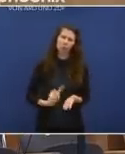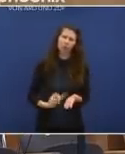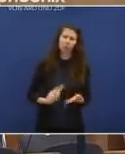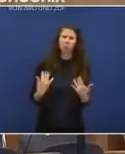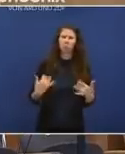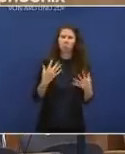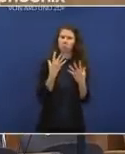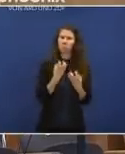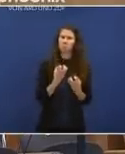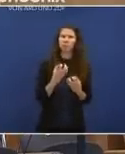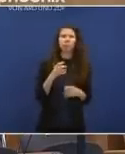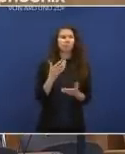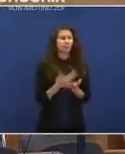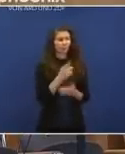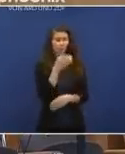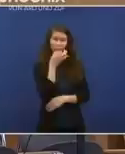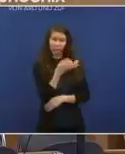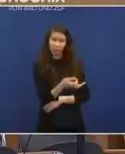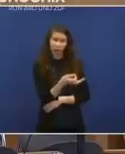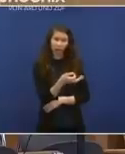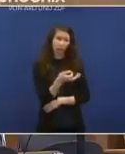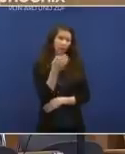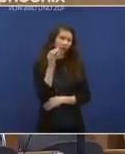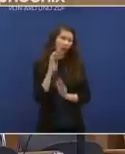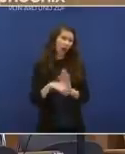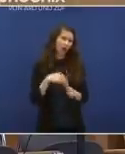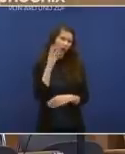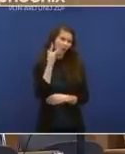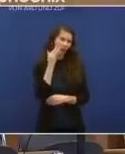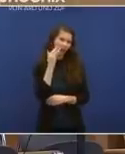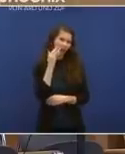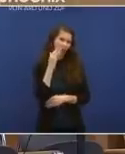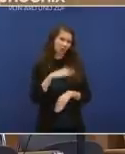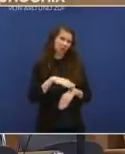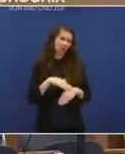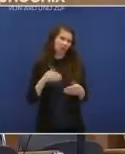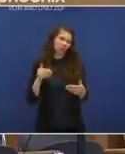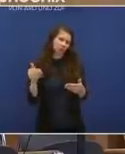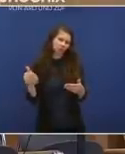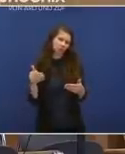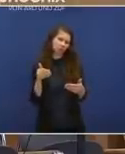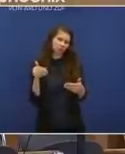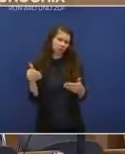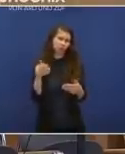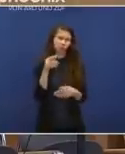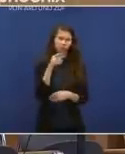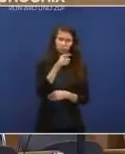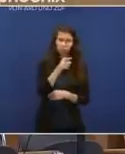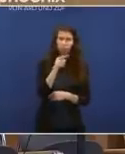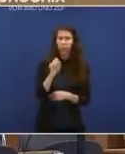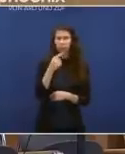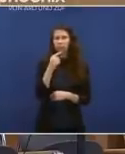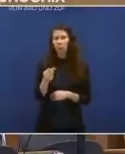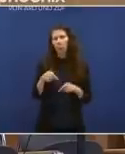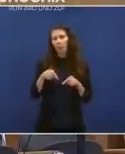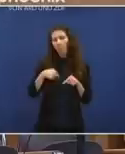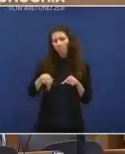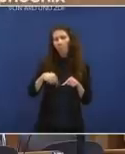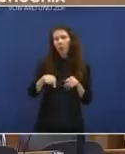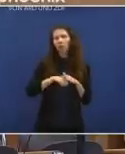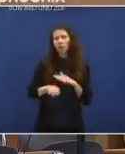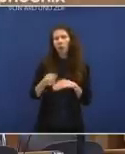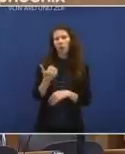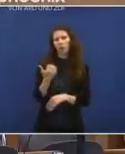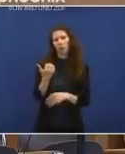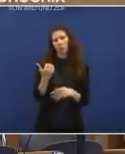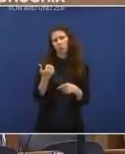welchem Zeitpunkt, also können Sie das zeitlich festmachen, rechnen Sie damit, dass man zeitnah einen Impftermin bekommen kann, wenn